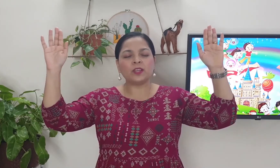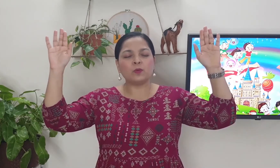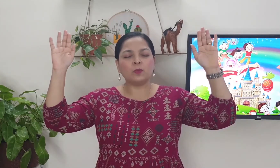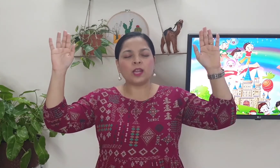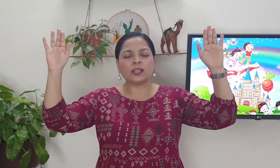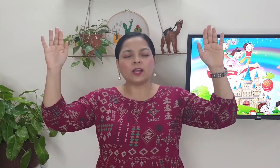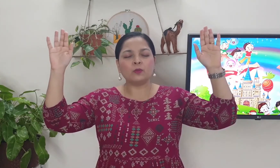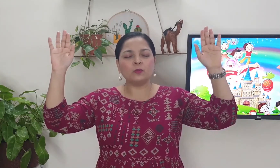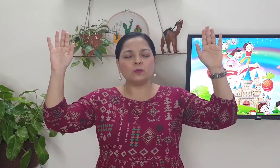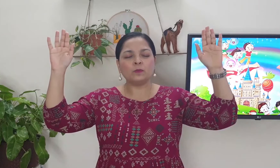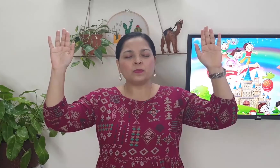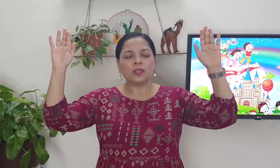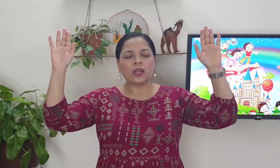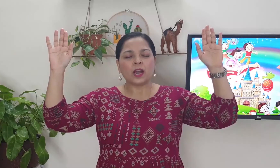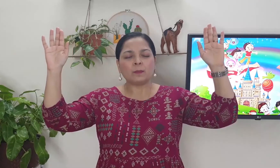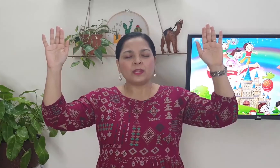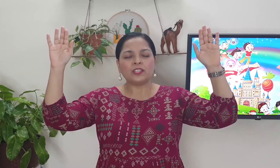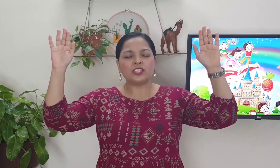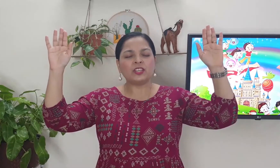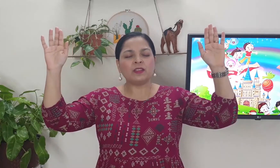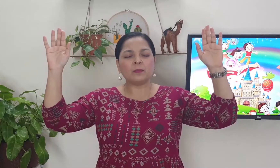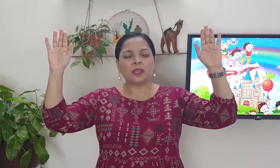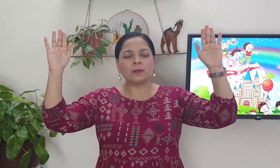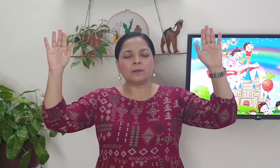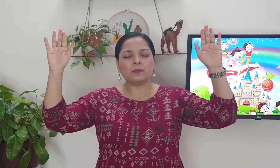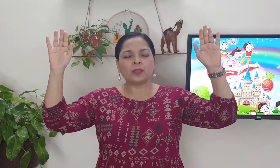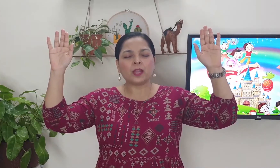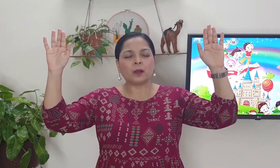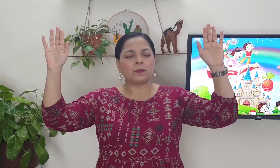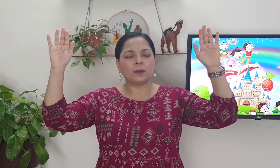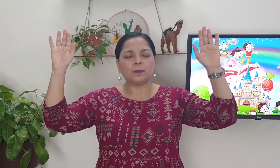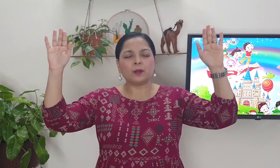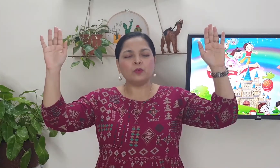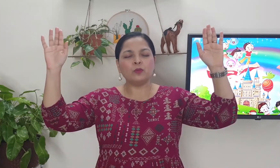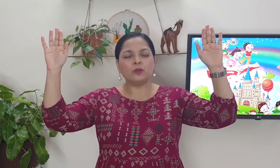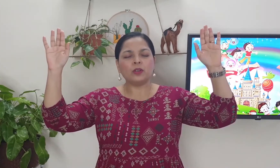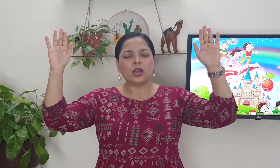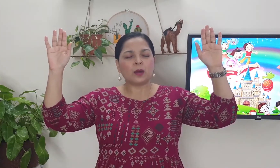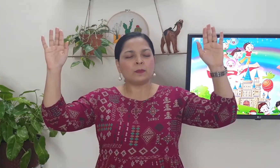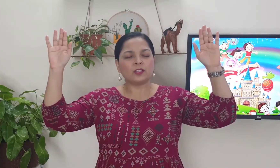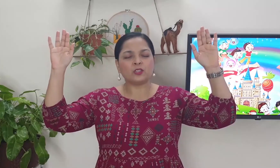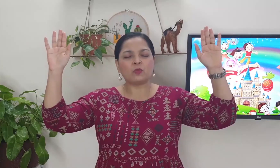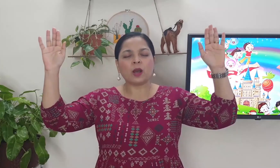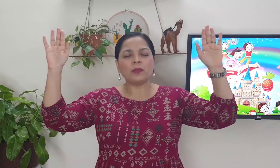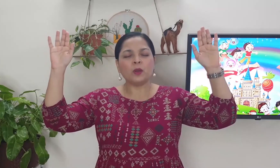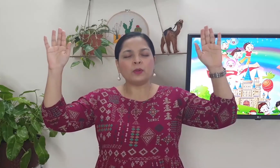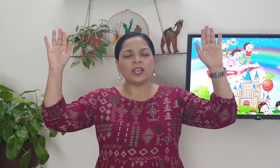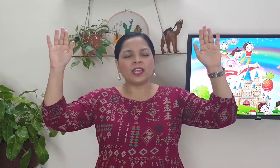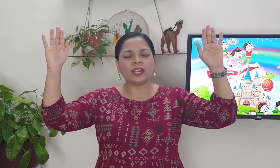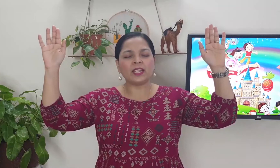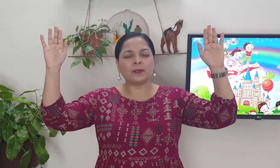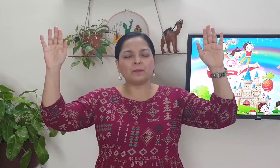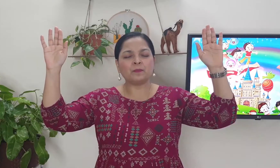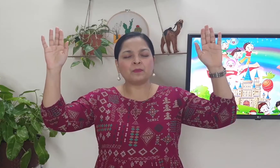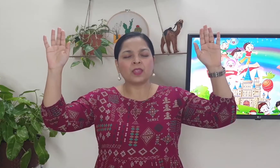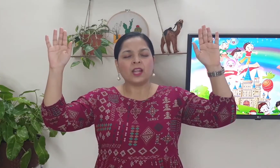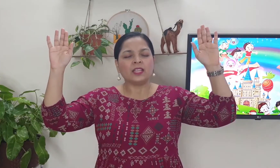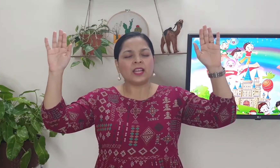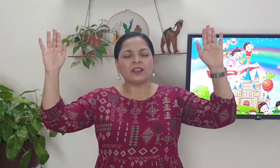प्रभू येशूला मी बोलवतो माझ्या जीवनाचा प्रभू आणि स्वामी